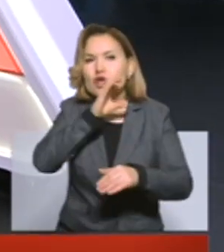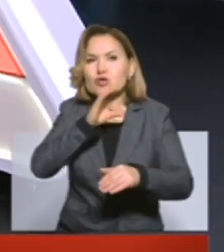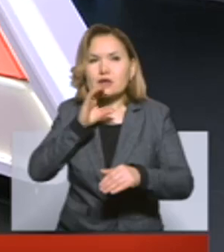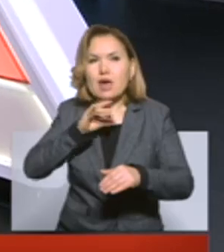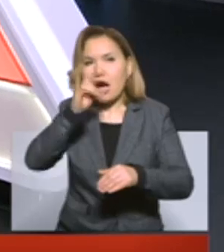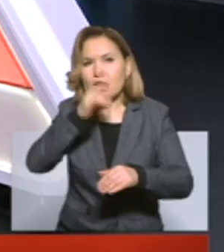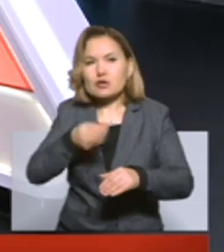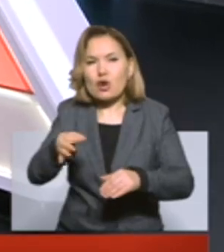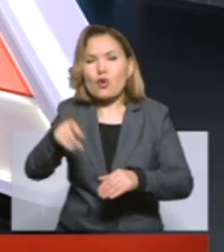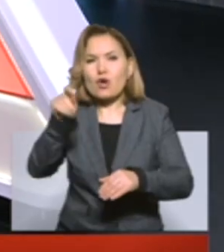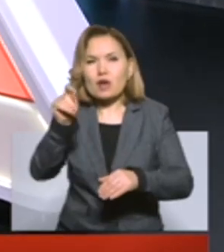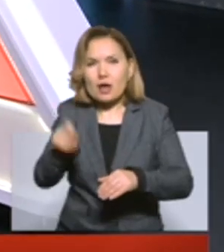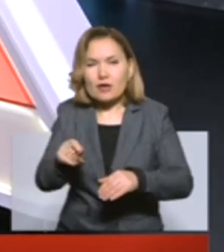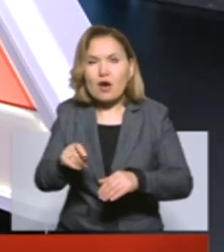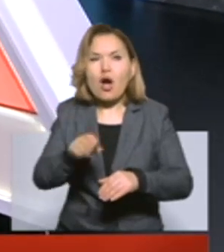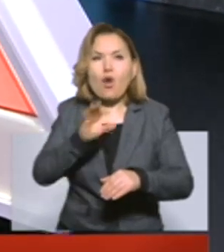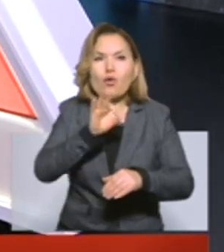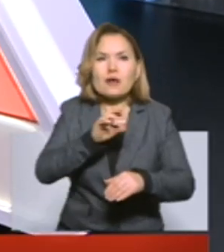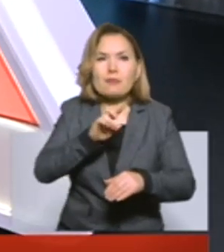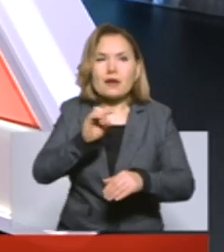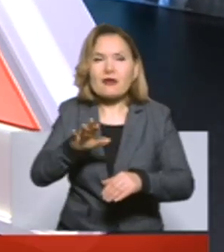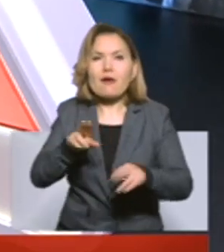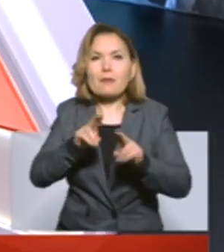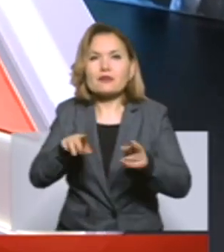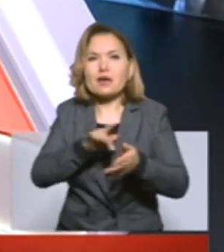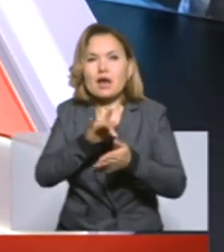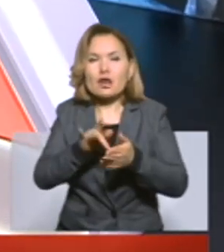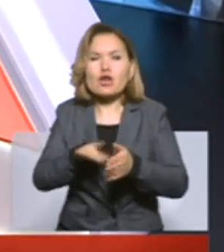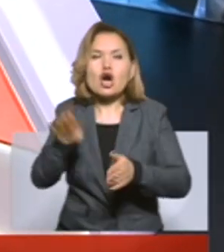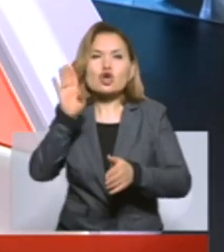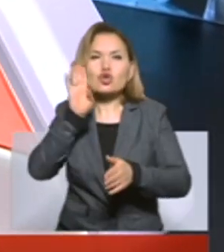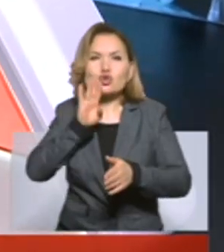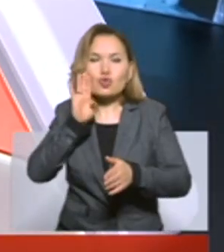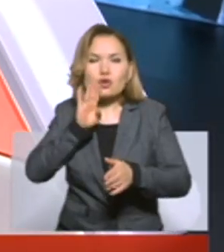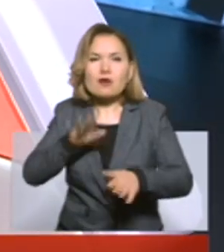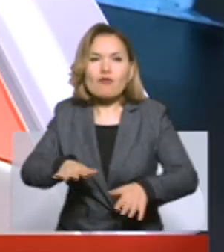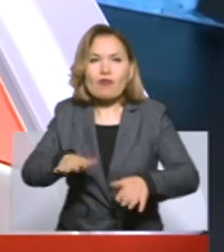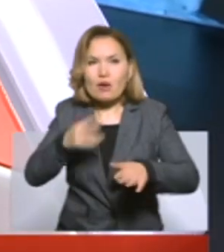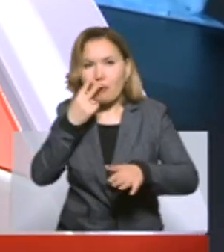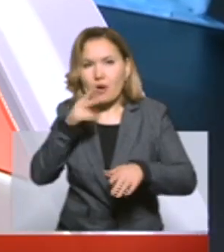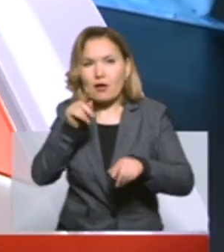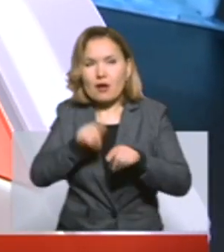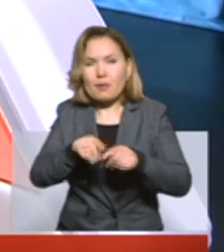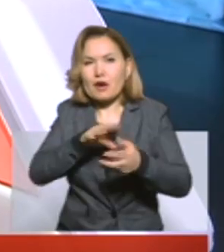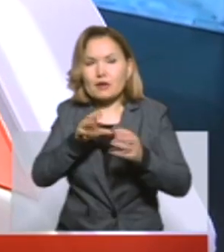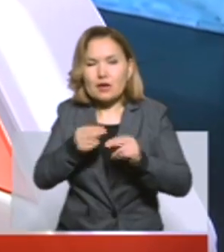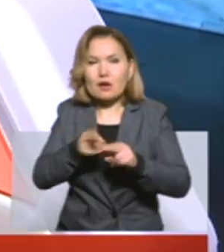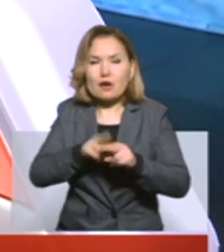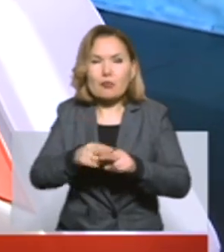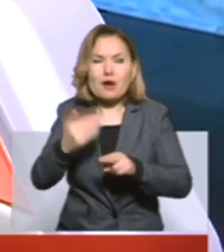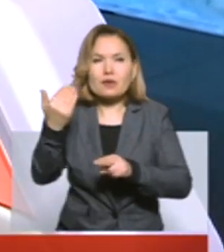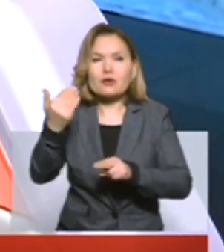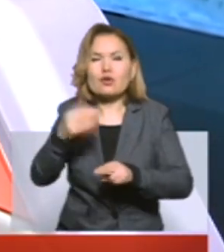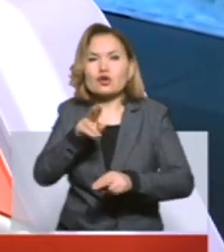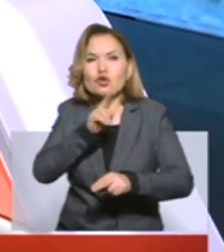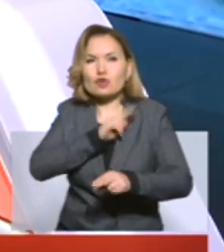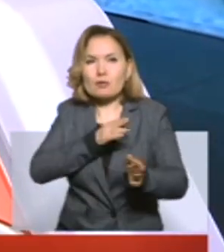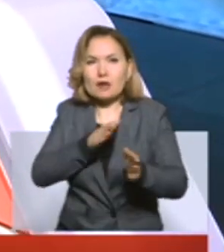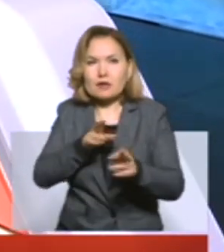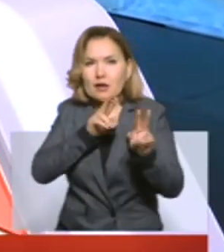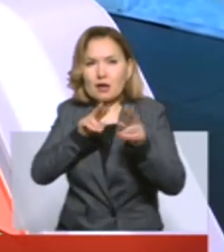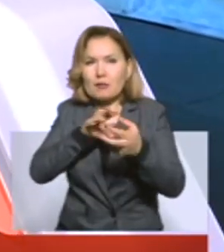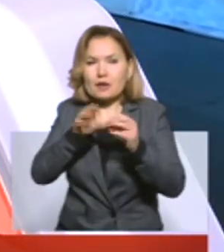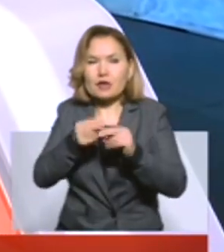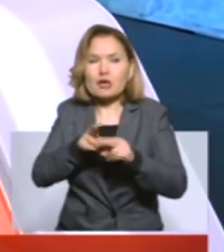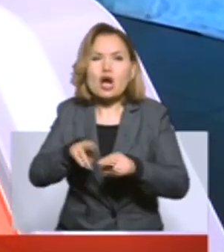Қазақстан облысына барған Олжас Бектенов Петропавл су торабының жай-күйімен танысты. Нысан штаттық режимде жұмыс істеп тұр. Алайда